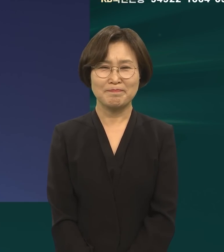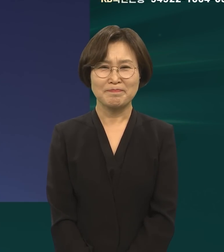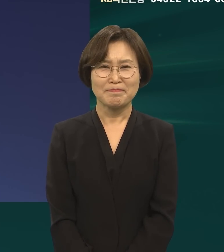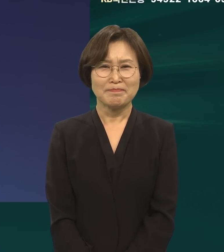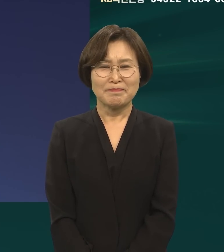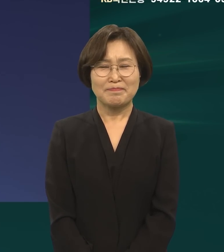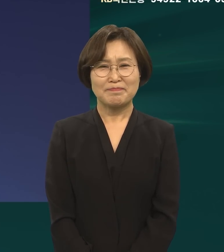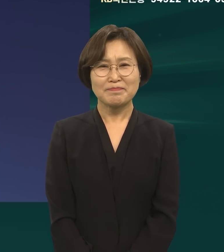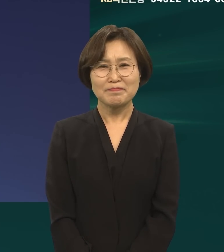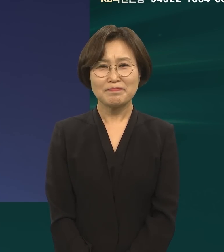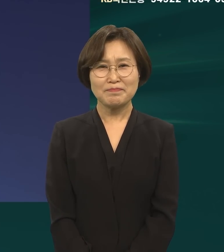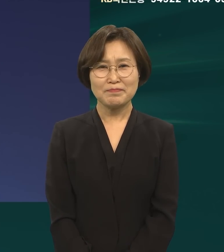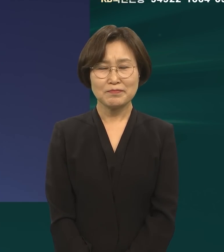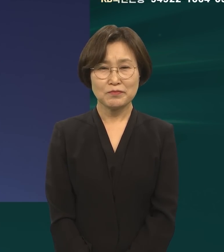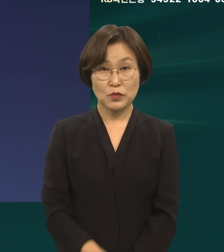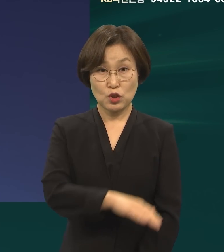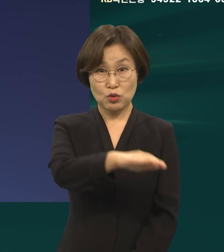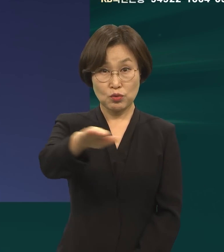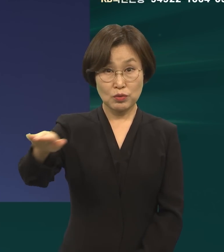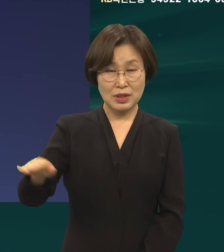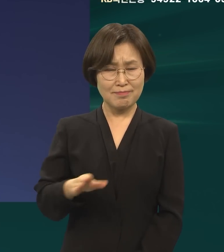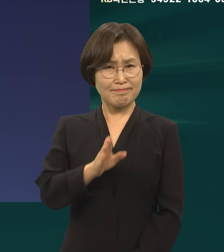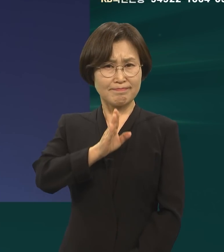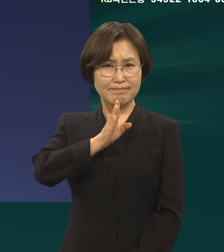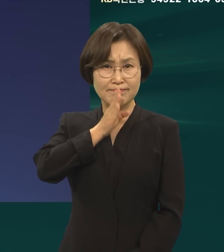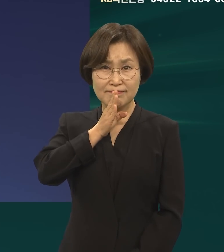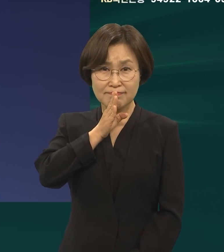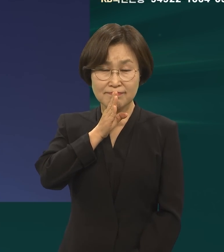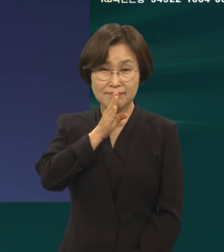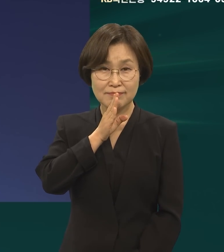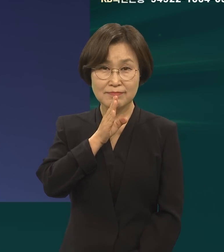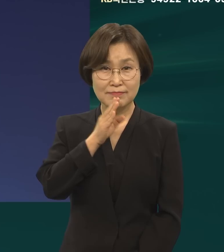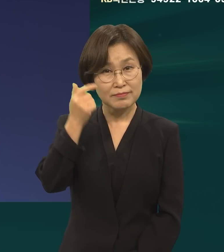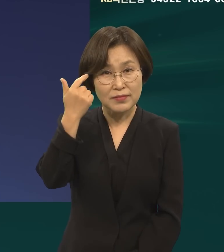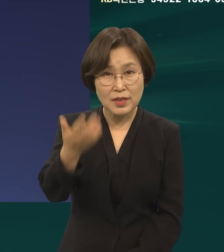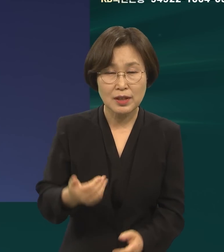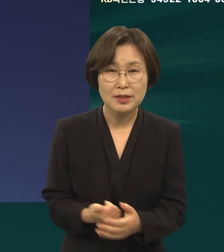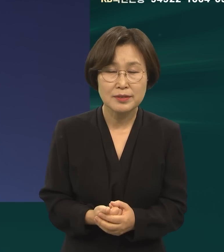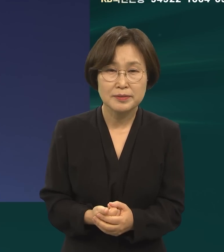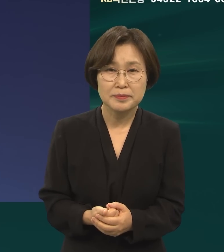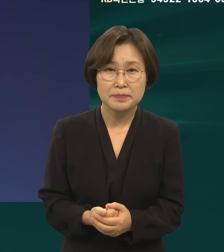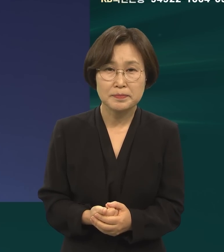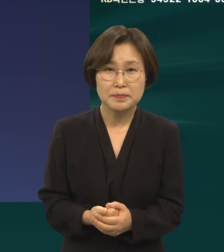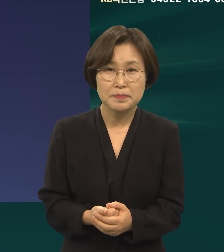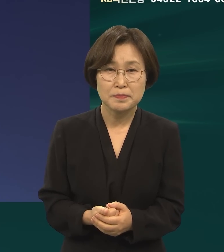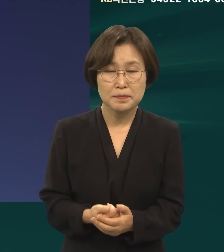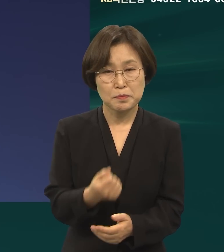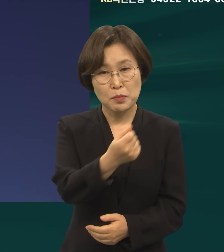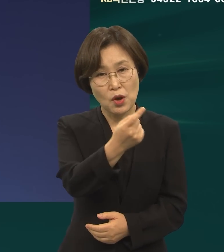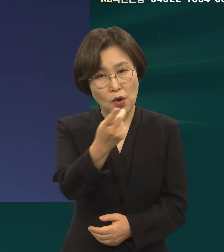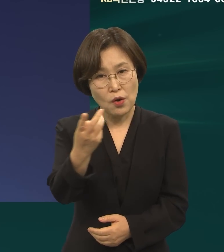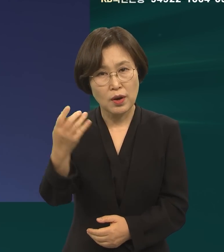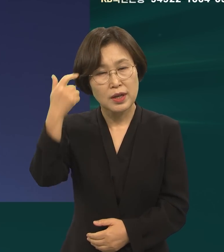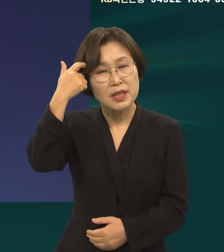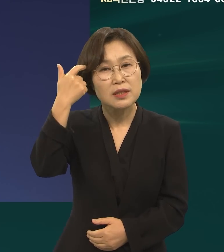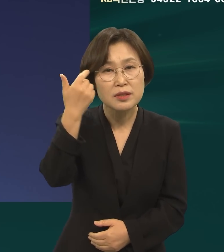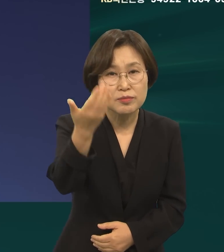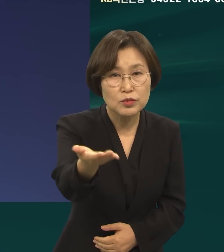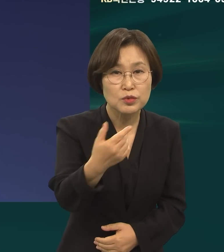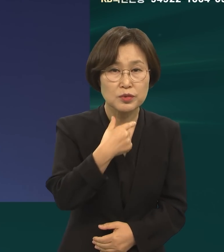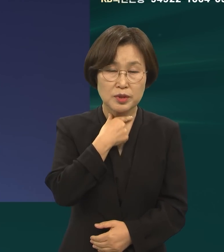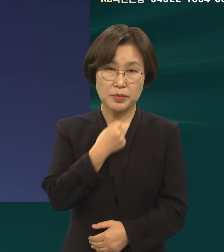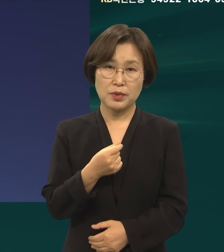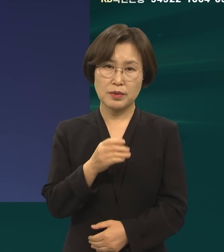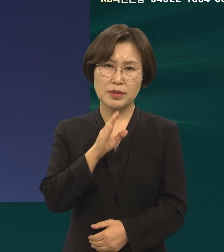여러분, 우리는 진짜입니까? 오늘 저는 말씀을 나누기 전에 몇 가지 질문을 좀 하려고 합니다.